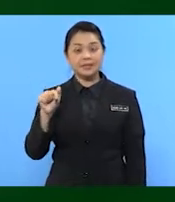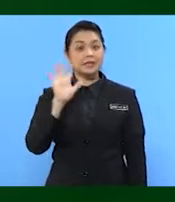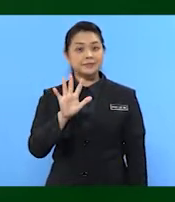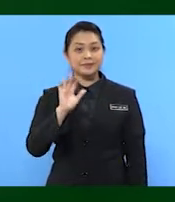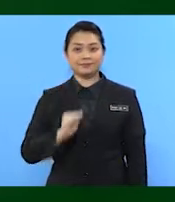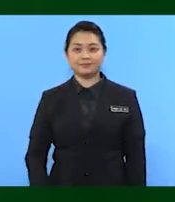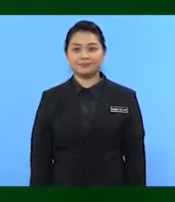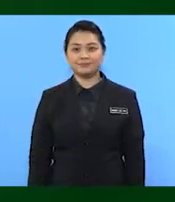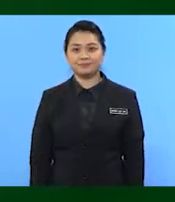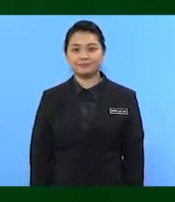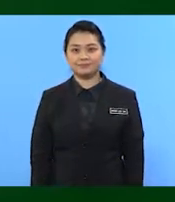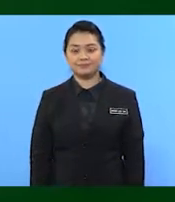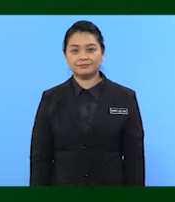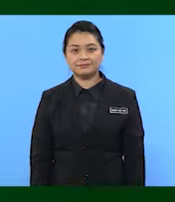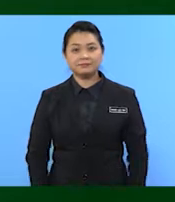0.5.